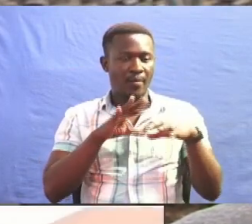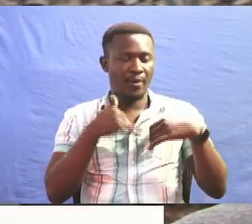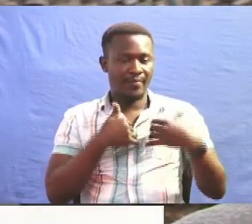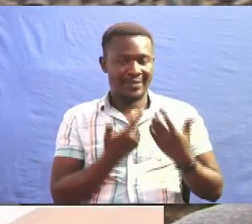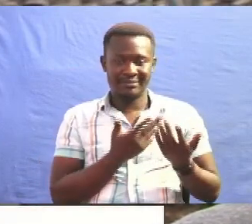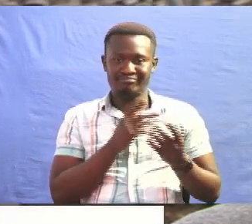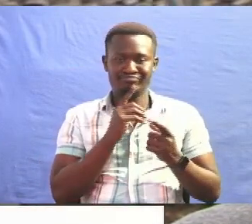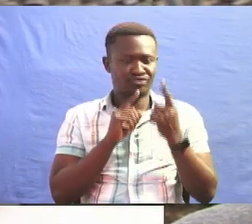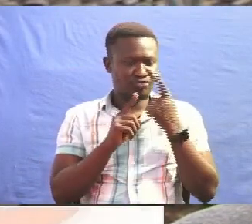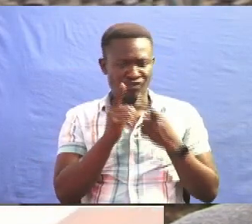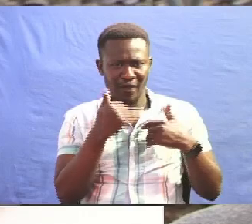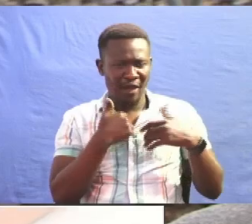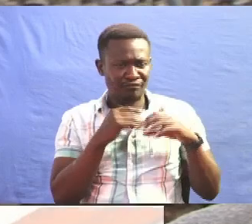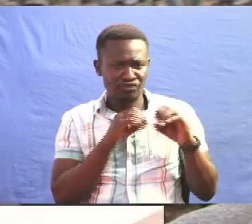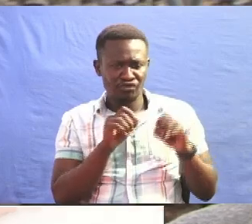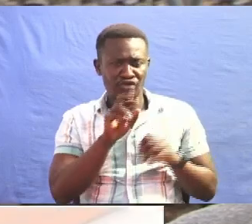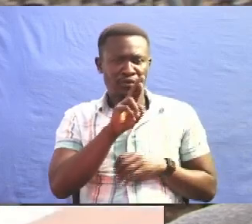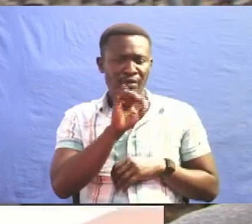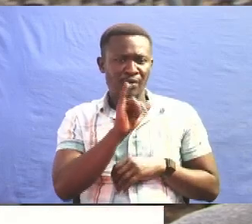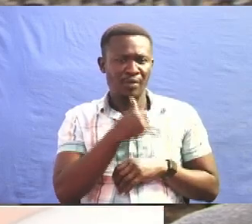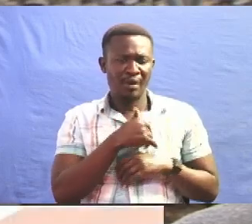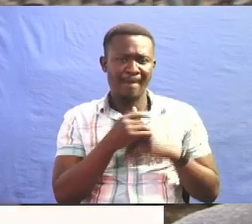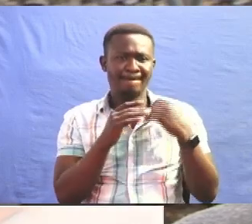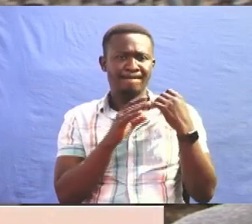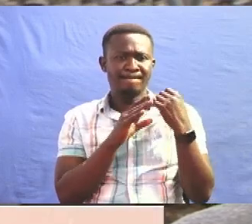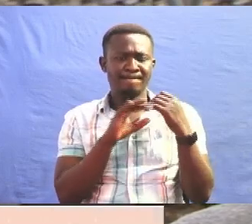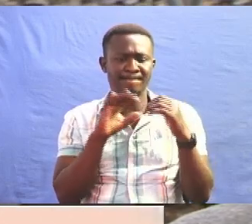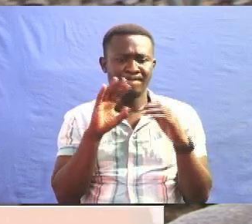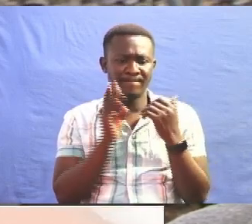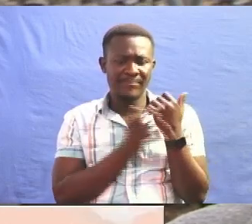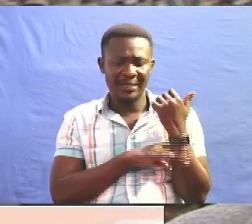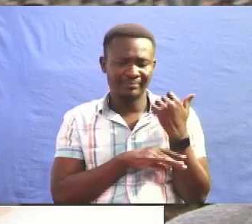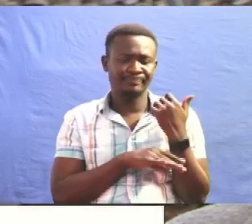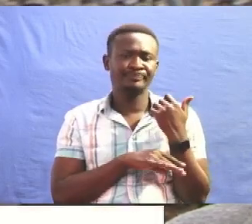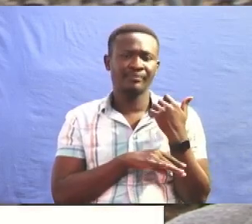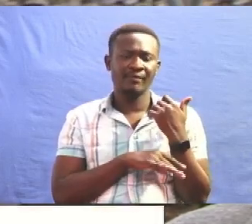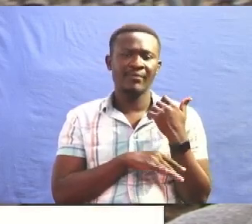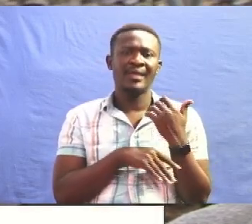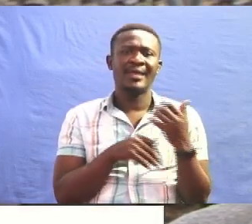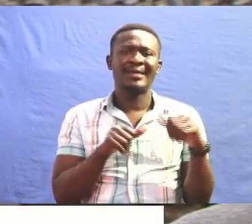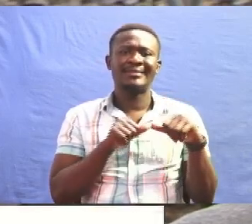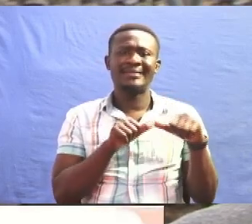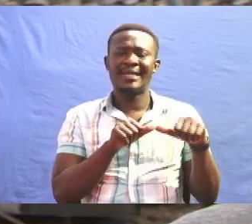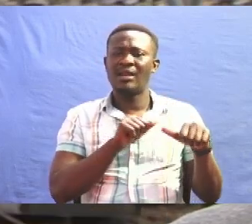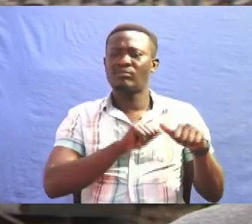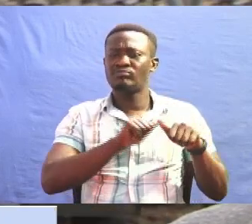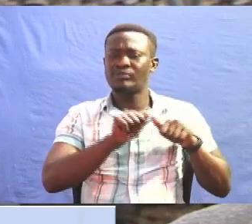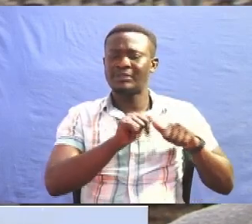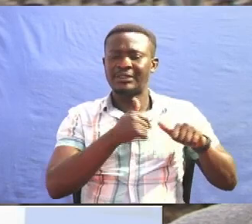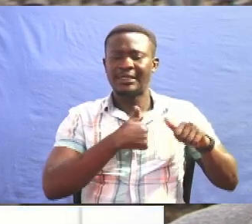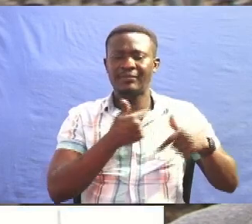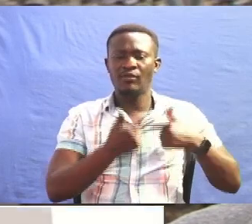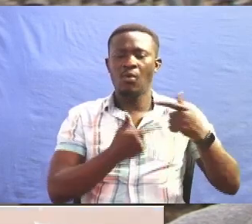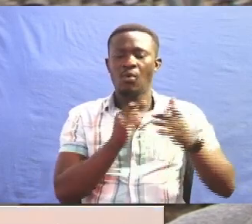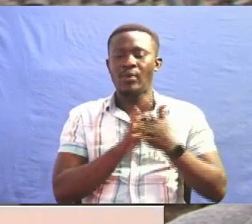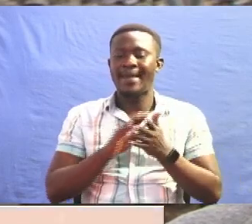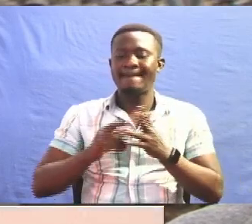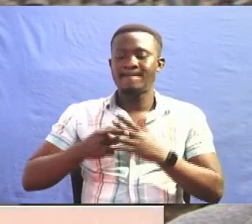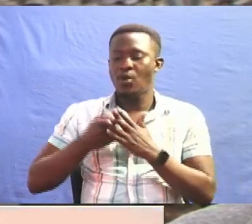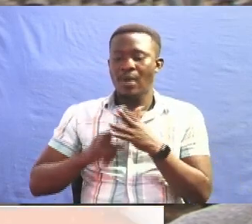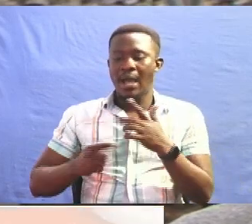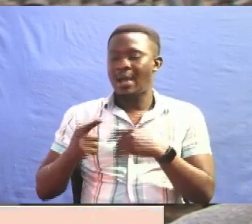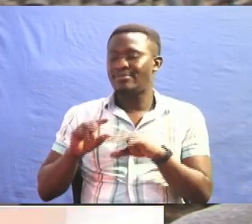hakuna transformer imeharibika, transformer imekawia, transformer imeenda kutengenezwa